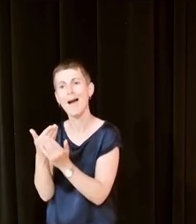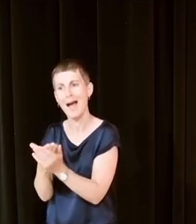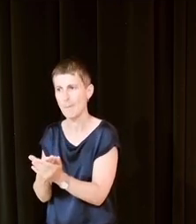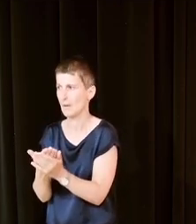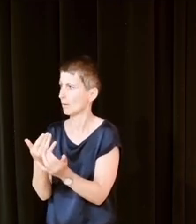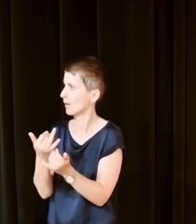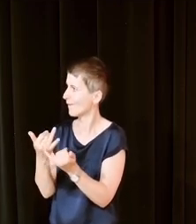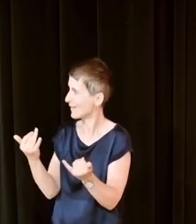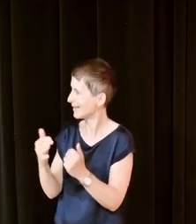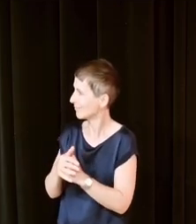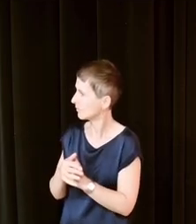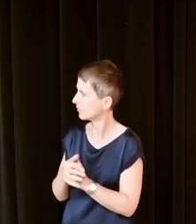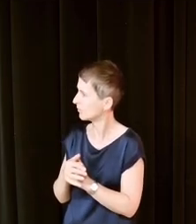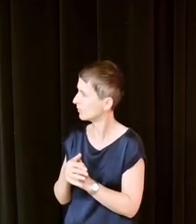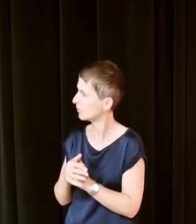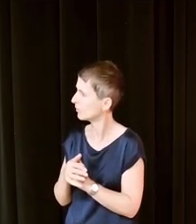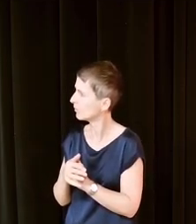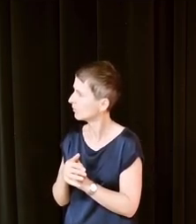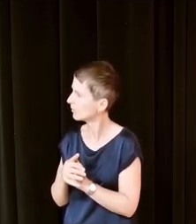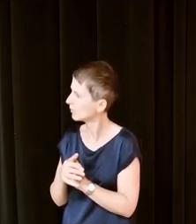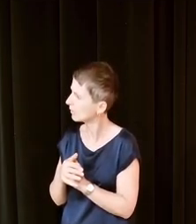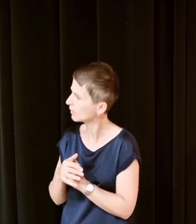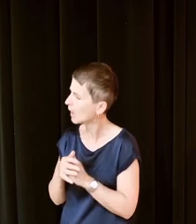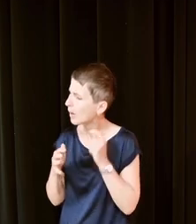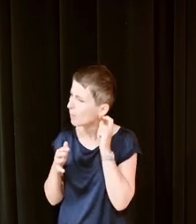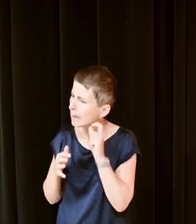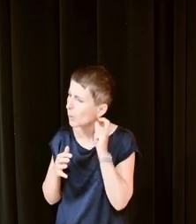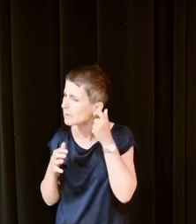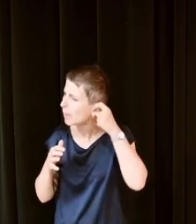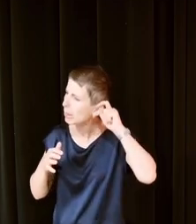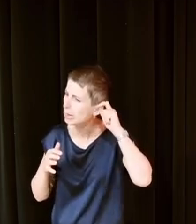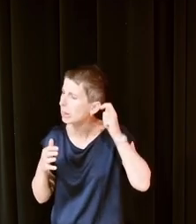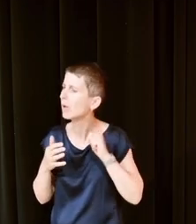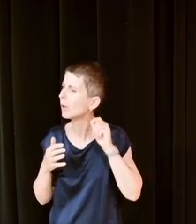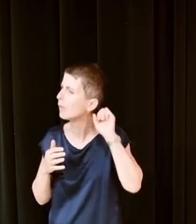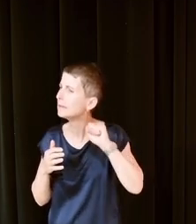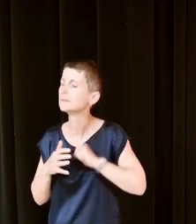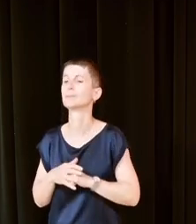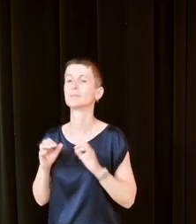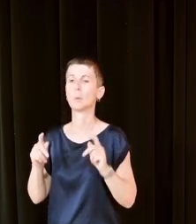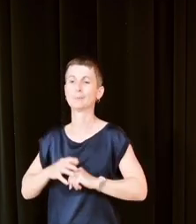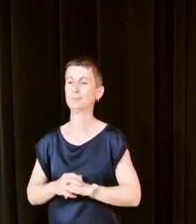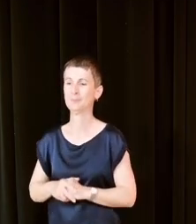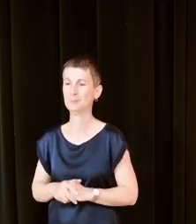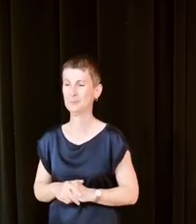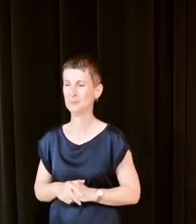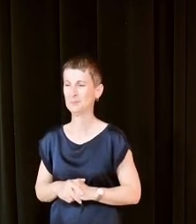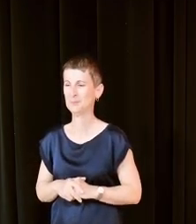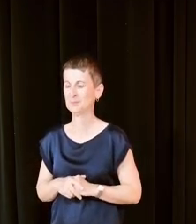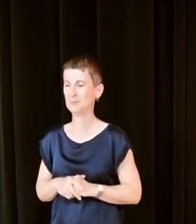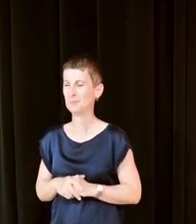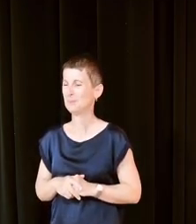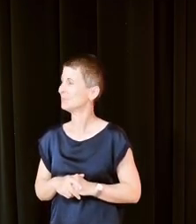tun. Mein Headset ist ein bisschen widerspenstig, also ich muss es mal wieder festklemmen. Ja, und ich fange mit